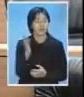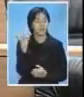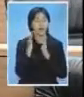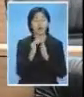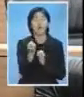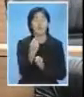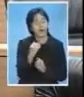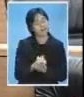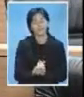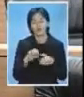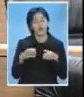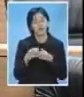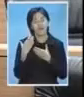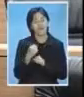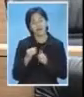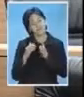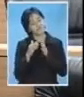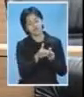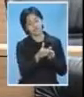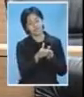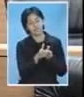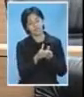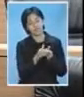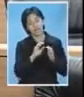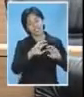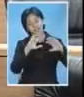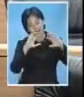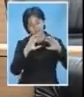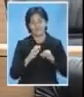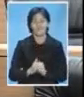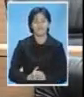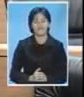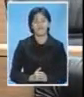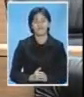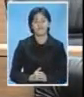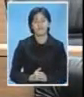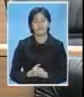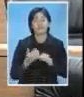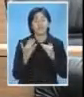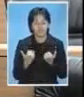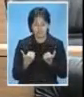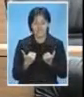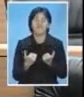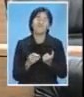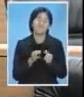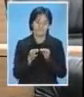ว่าพรรคประชาธิปัตย์ใส่ร้ายรัฐบาลวันนี้คือคำตอบ